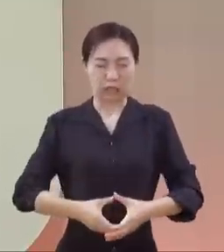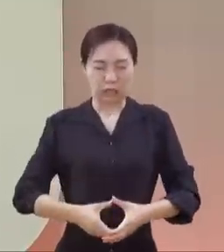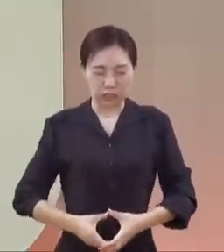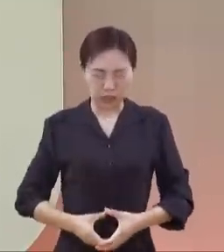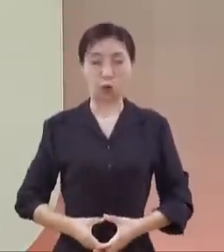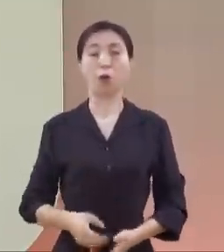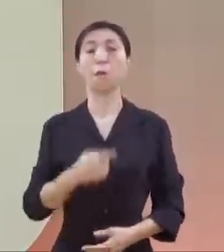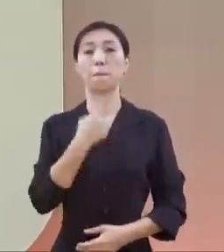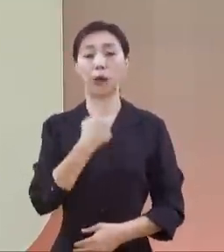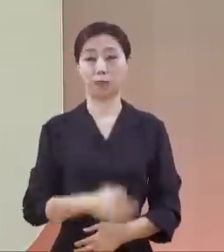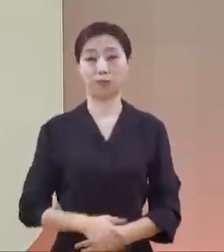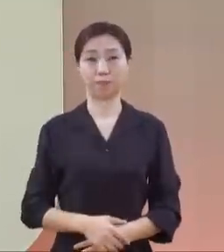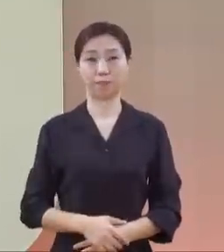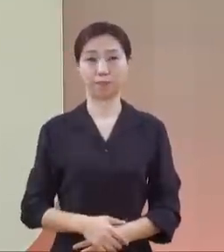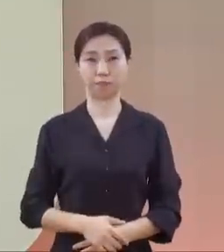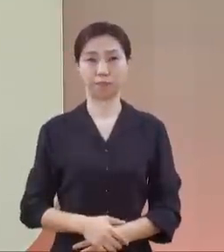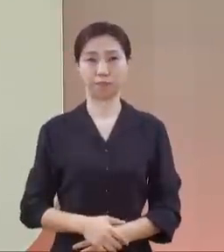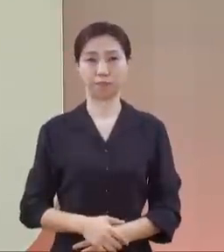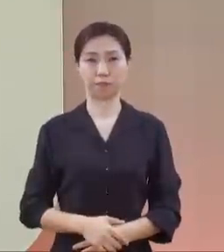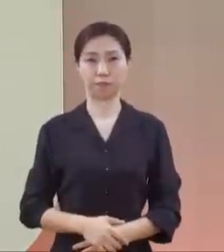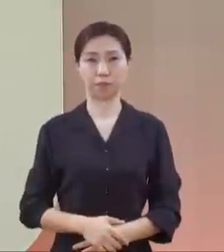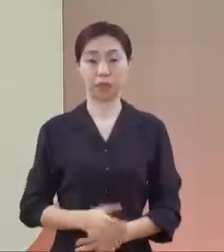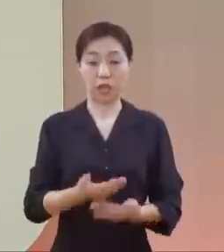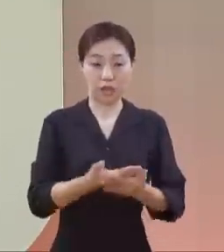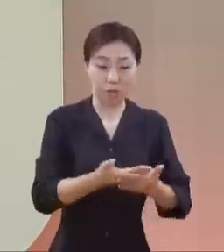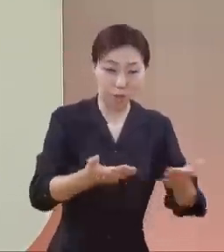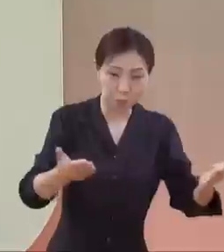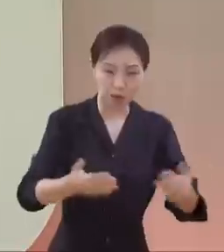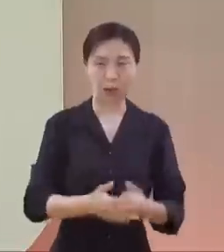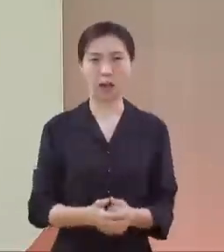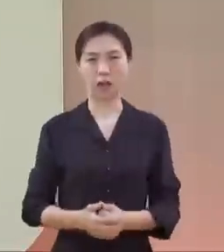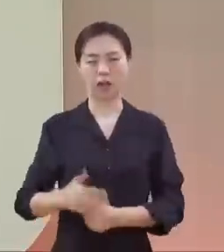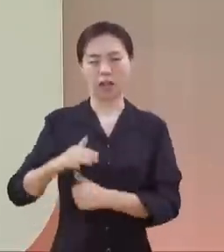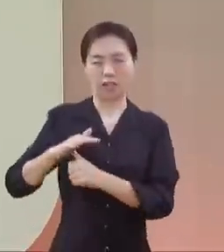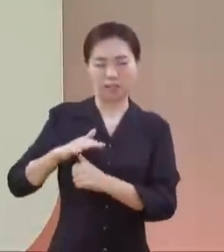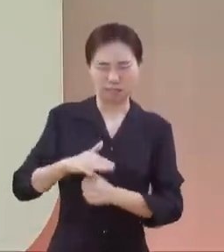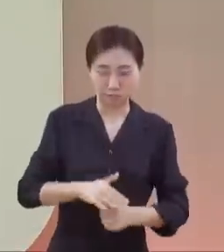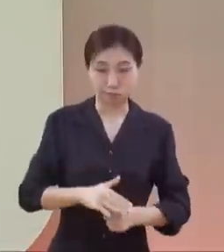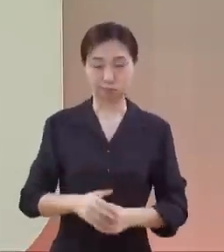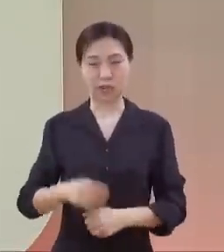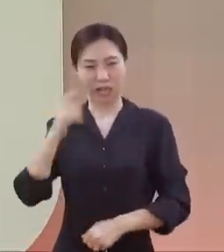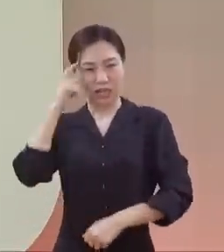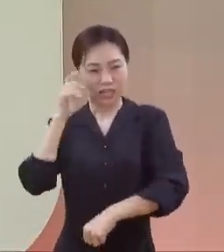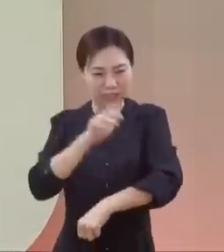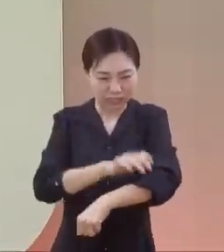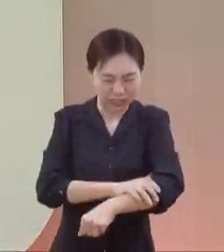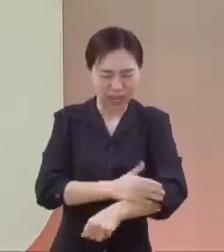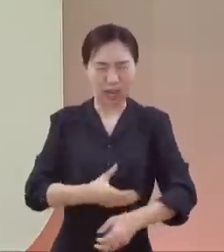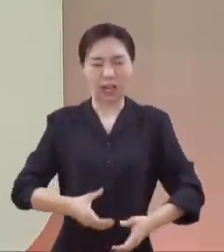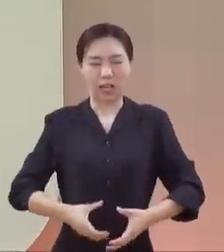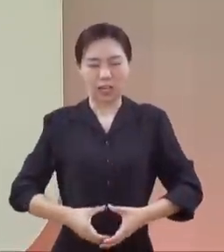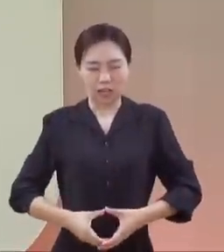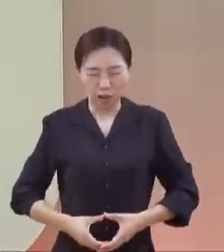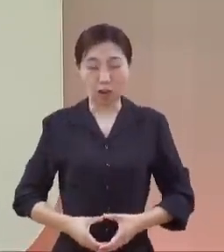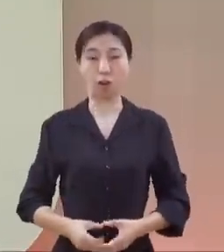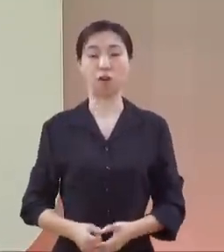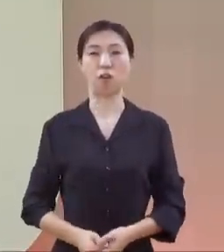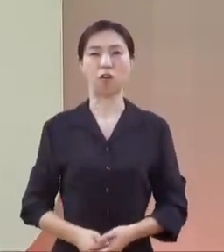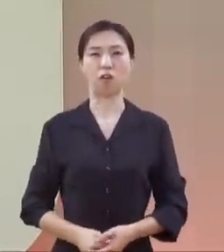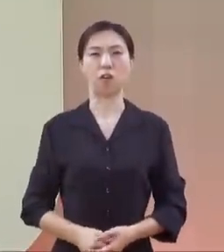인욕 정진 선정지에 육바라밀을 닦으셨고 지혜와 복덕과